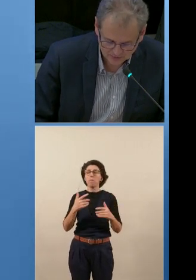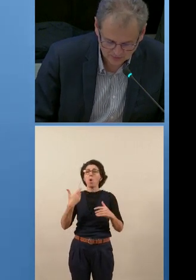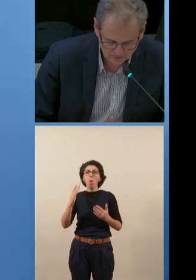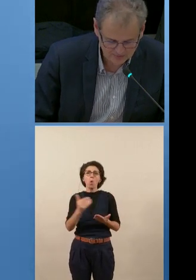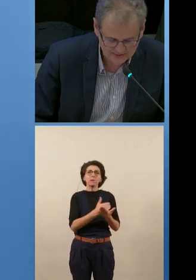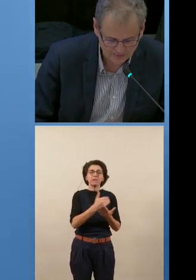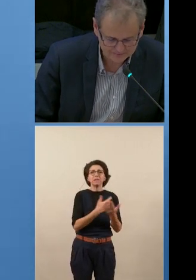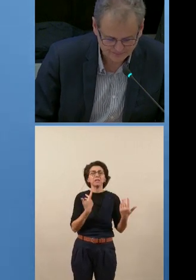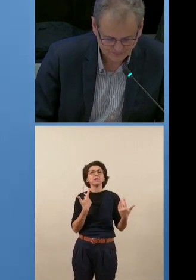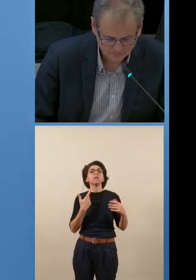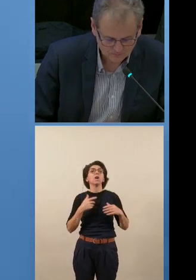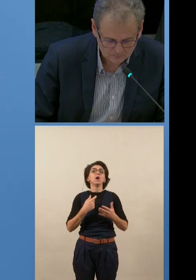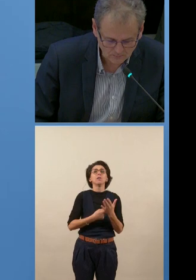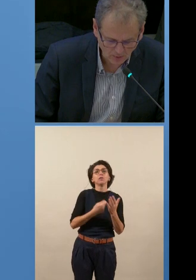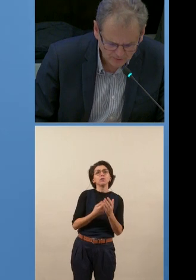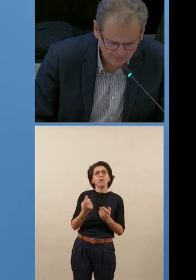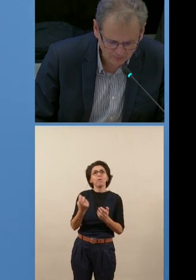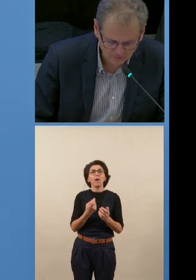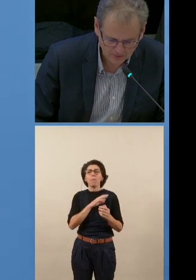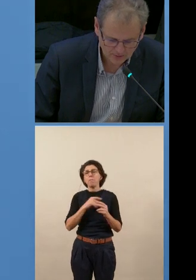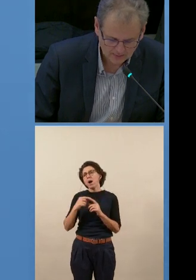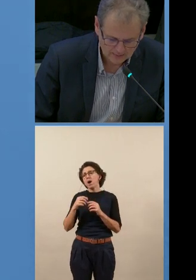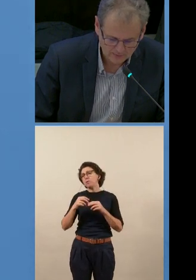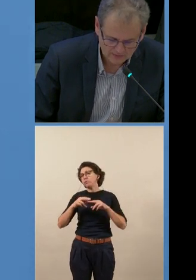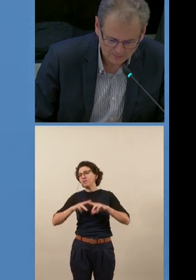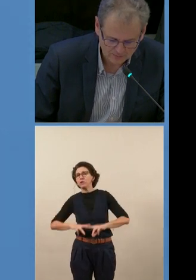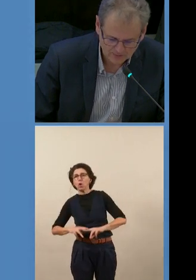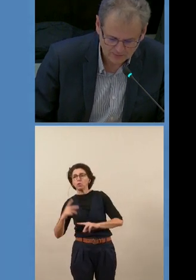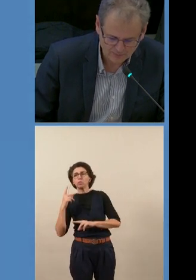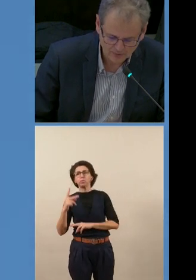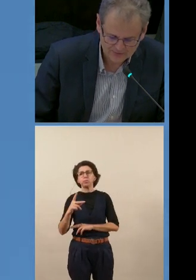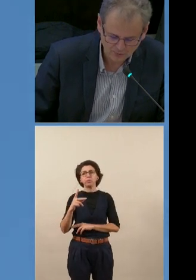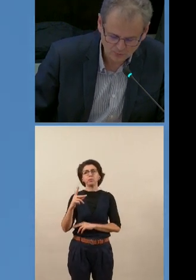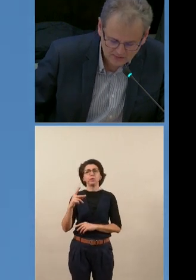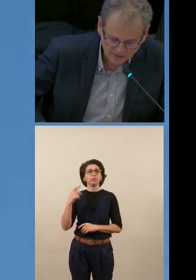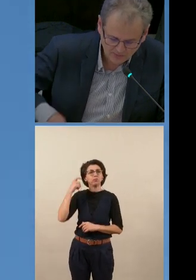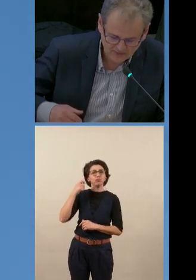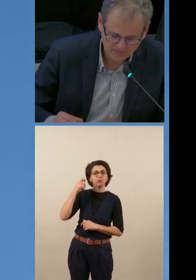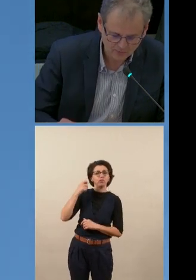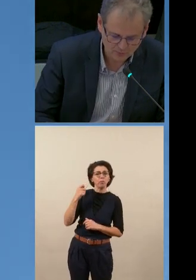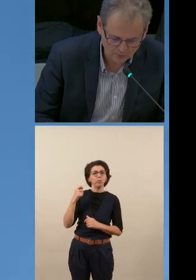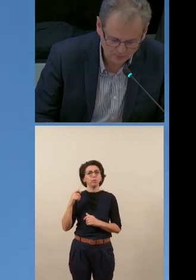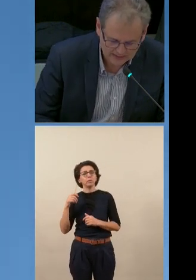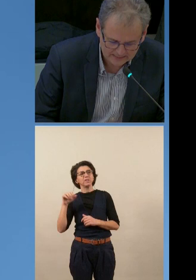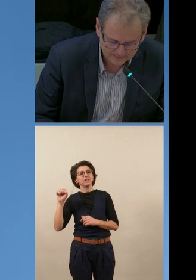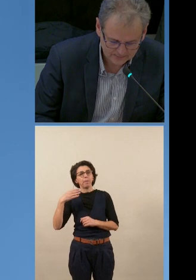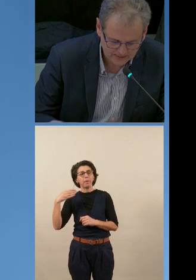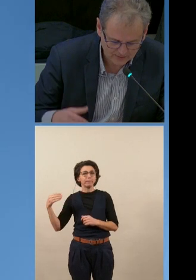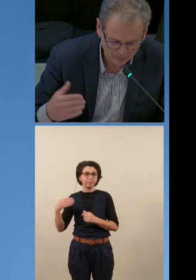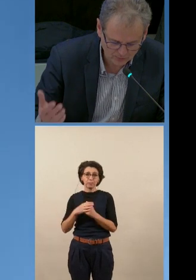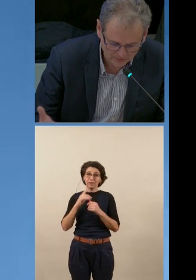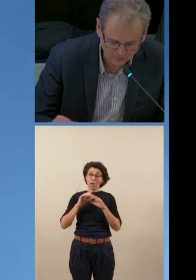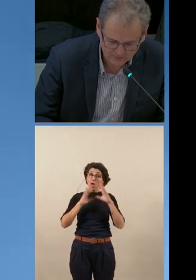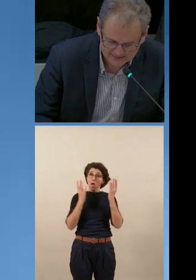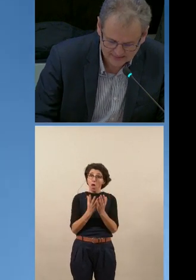dividendes de Sem en dépenses nous avons une progression de 8,7 million d'euros au total avec